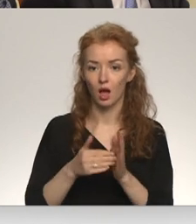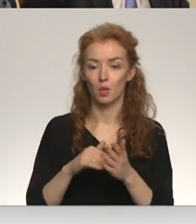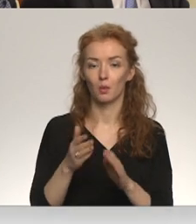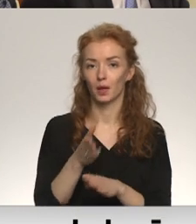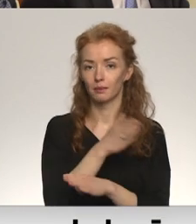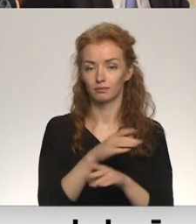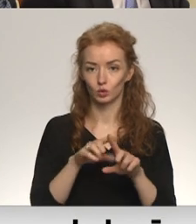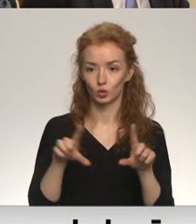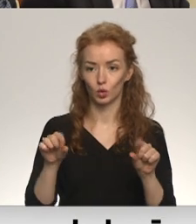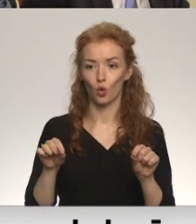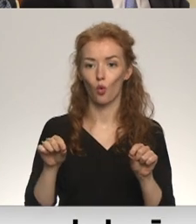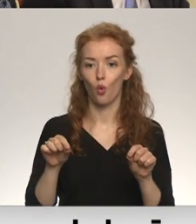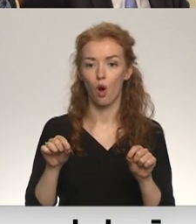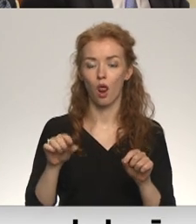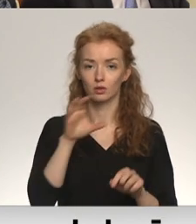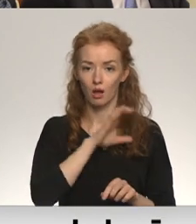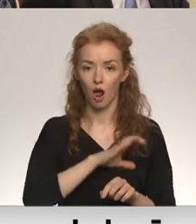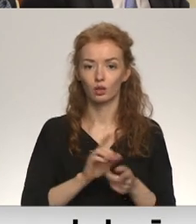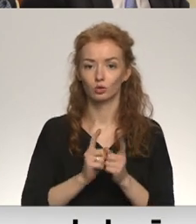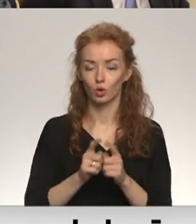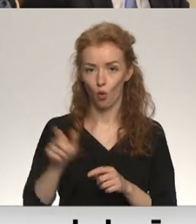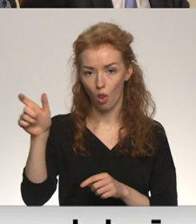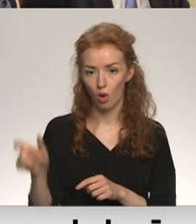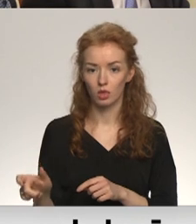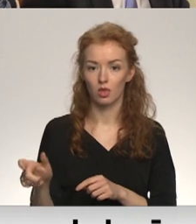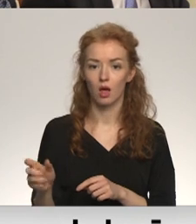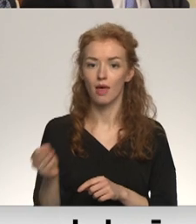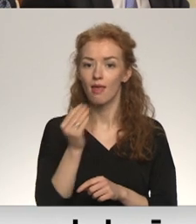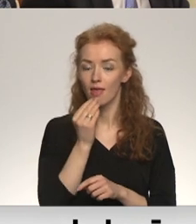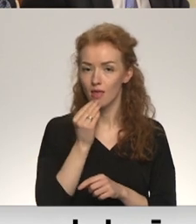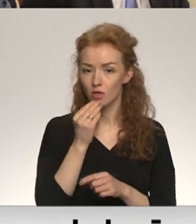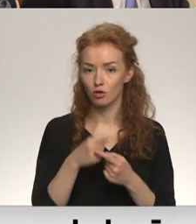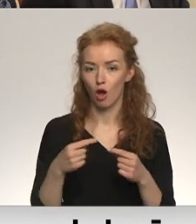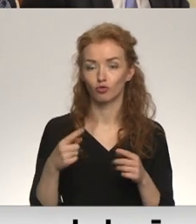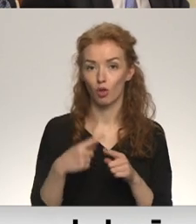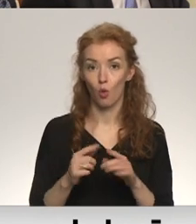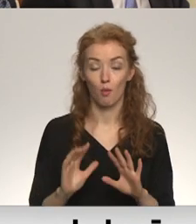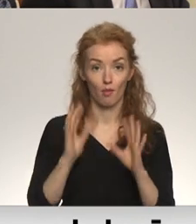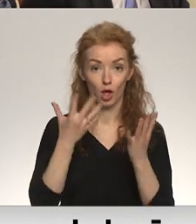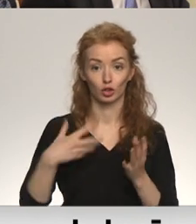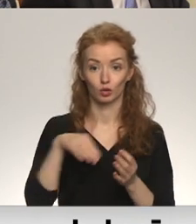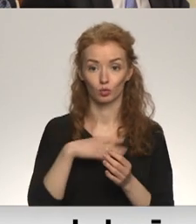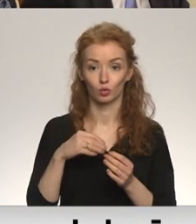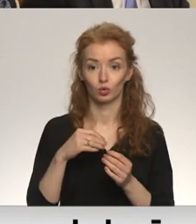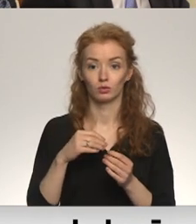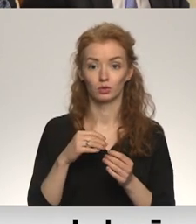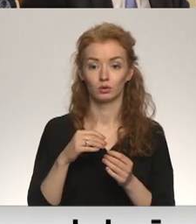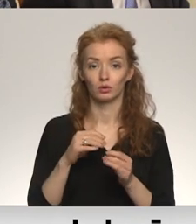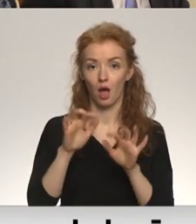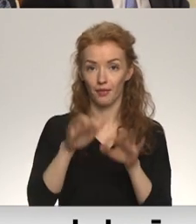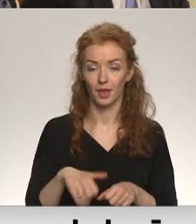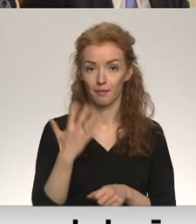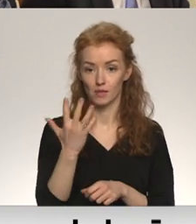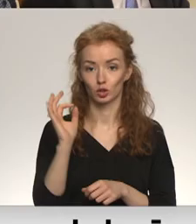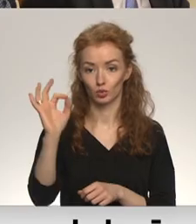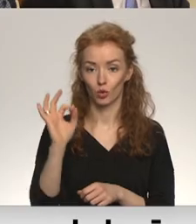skolas, algas skolotāji, ēdināšana, un pēkšņi mums paņem 5% nostā